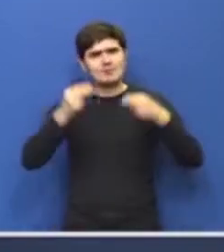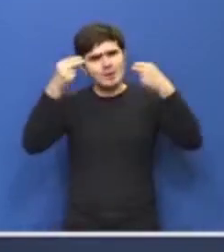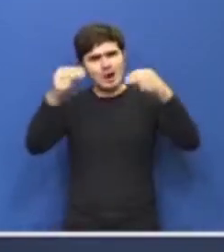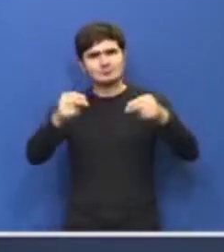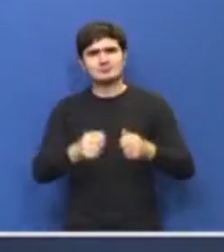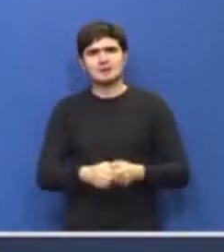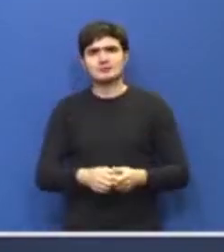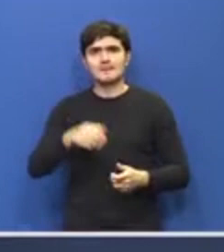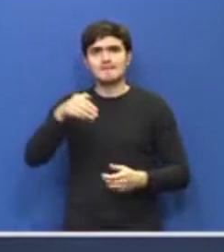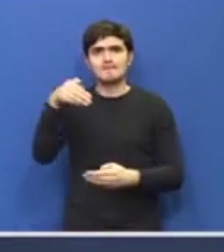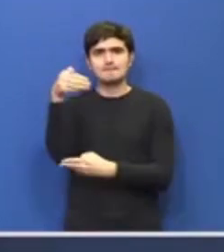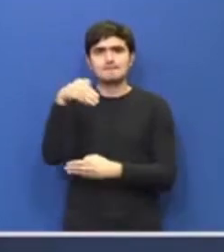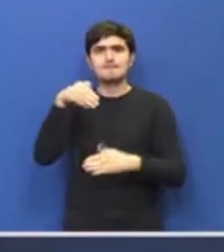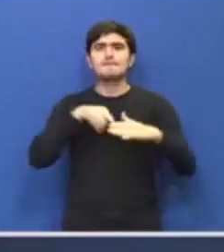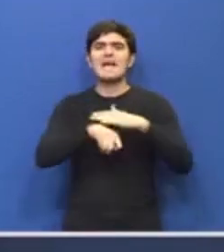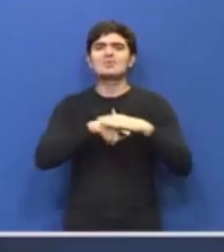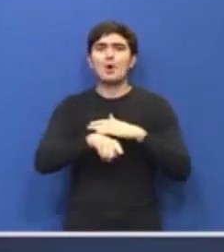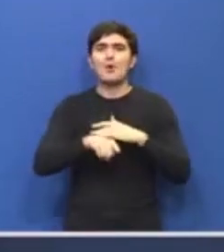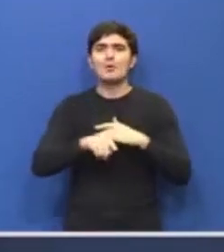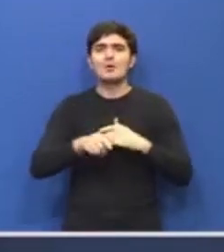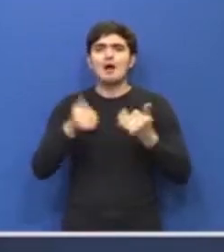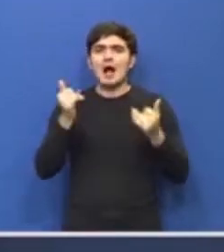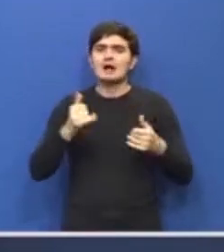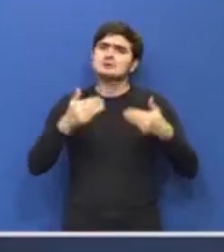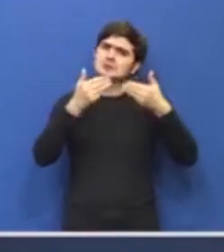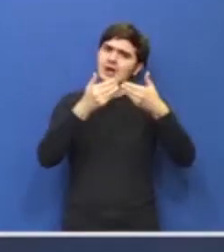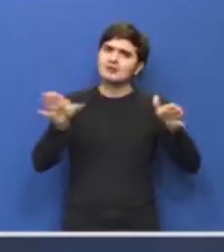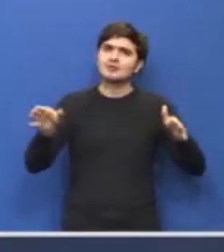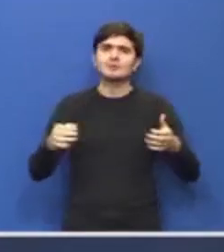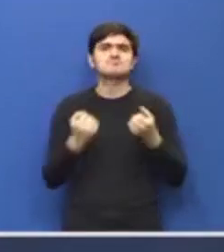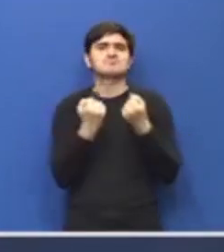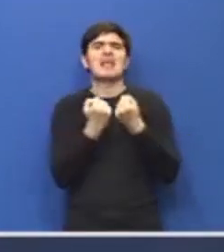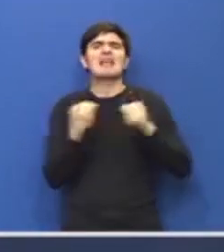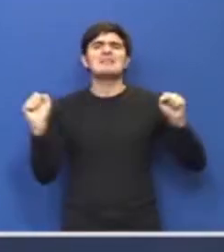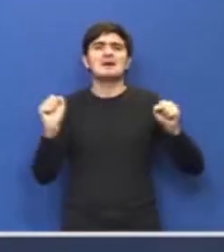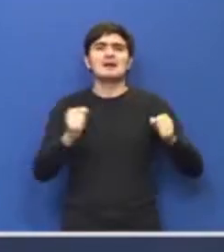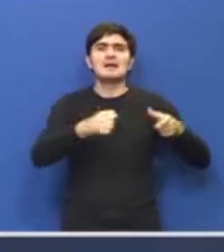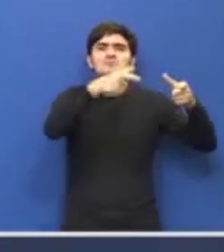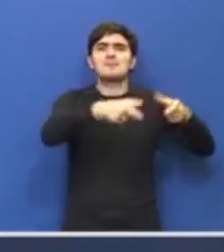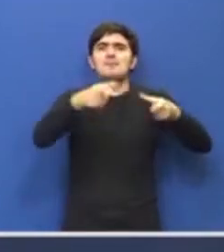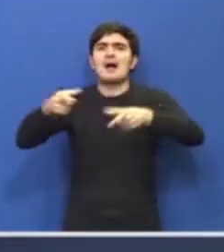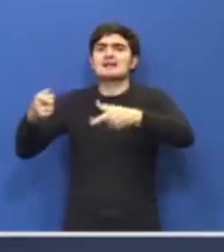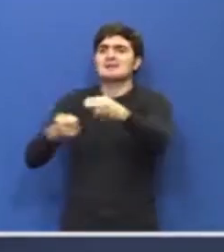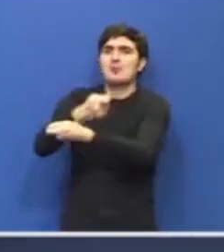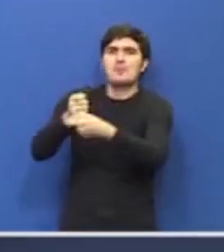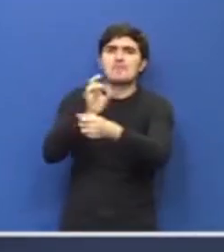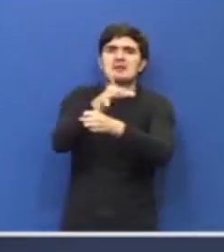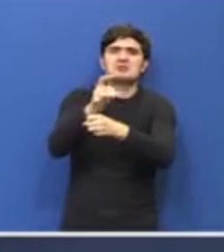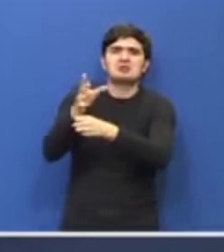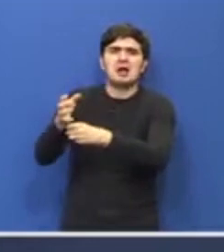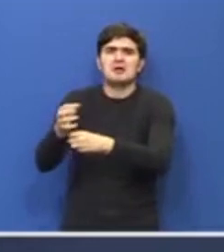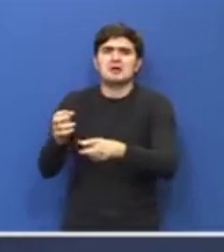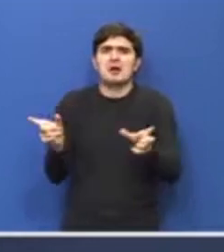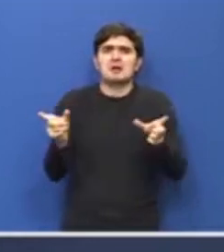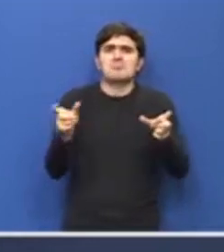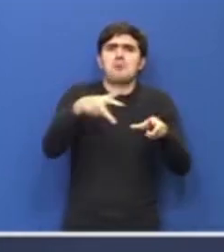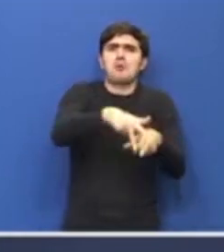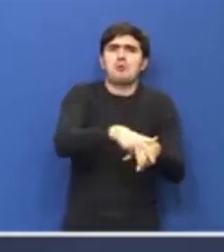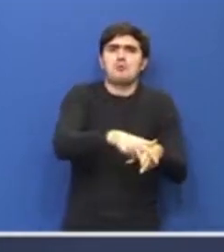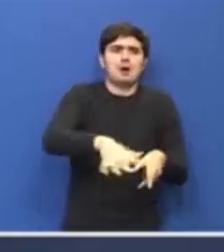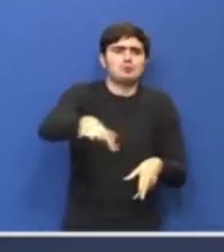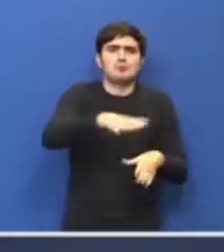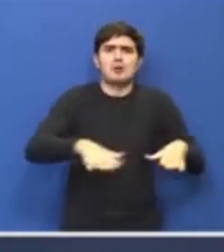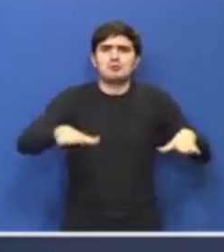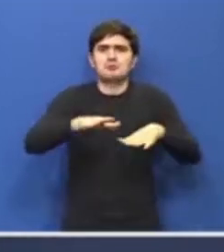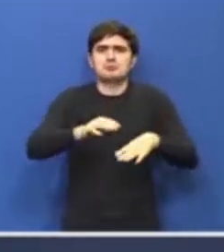anunțat, Metrorex a început astăzi eliberarea acelor spații comerciale care ocupau domeniul public în mod